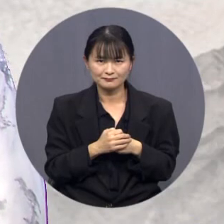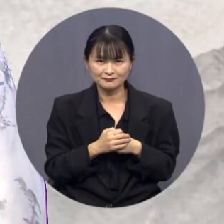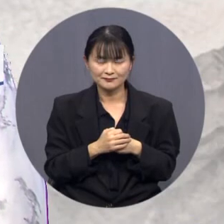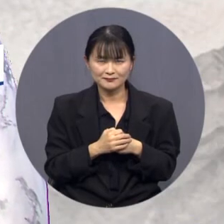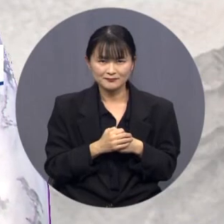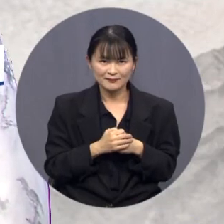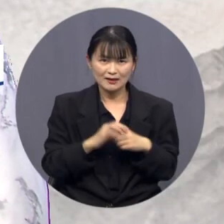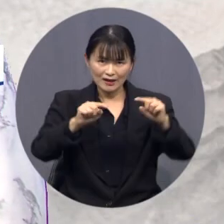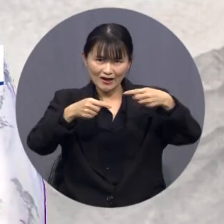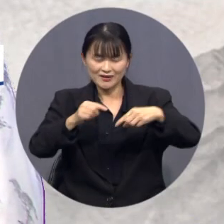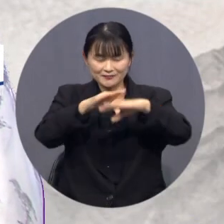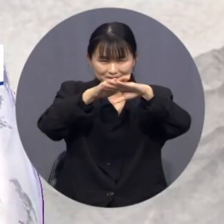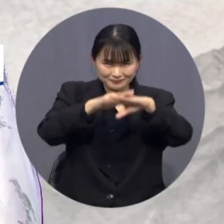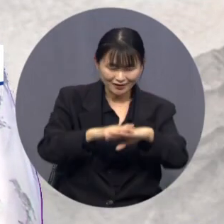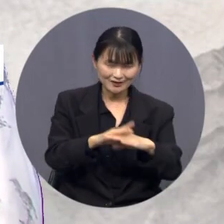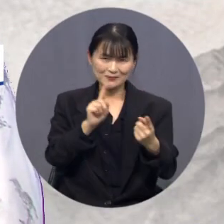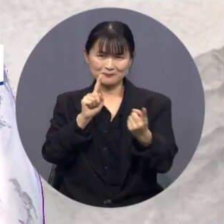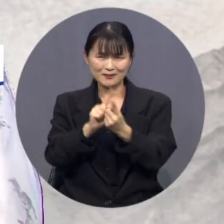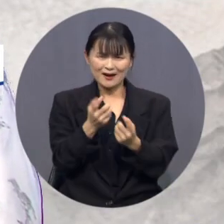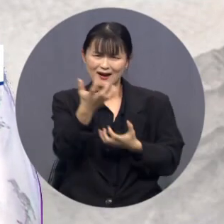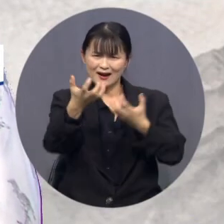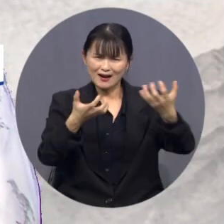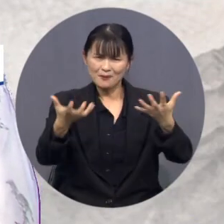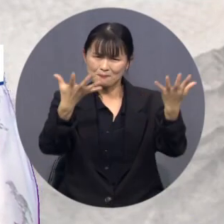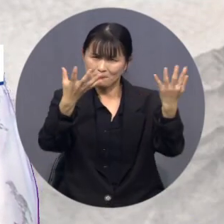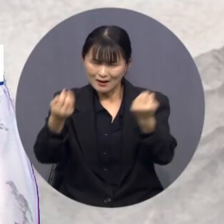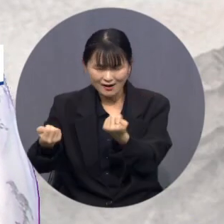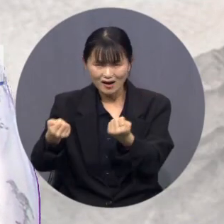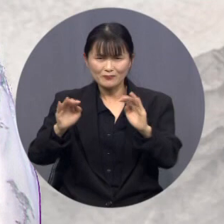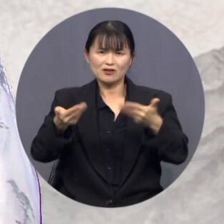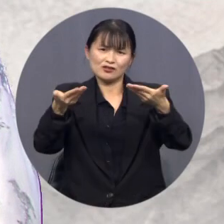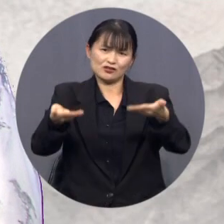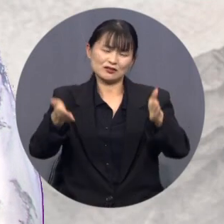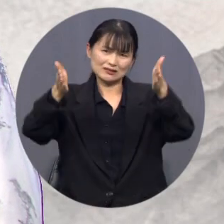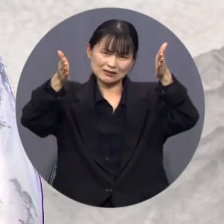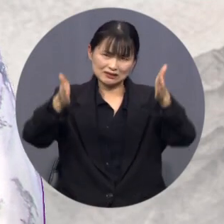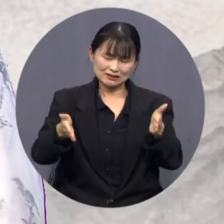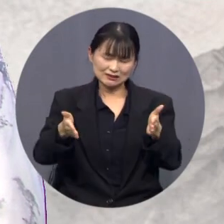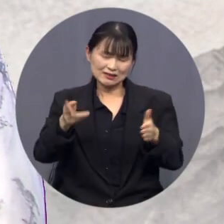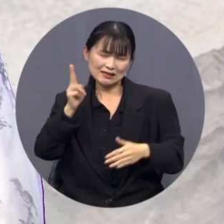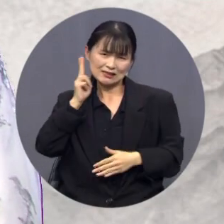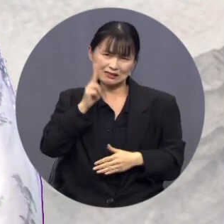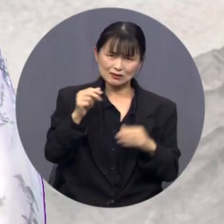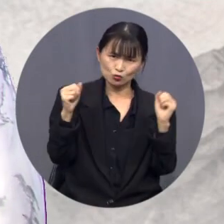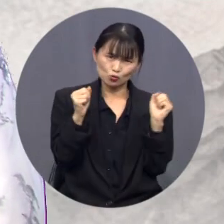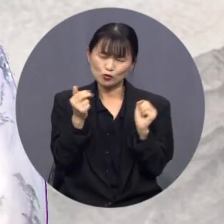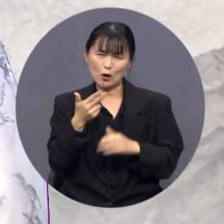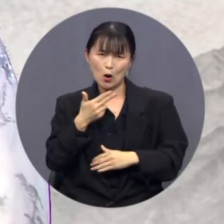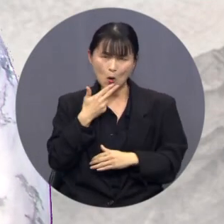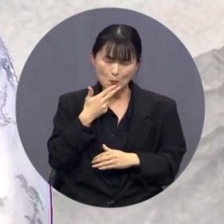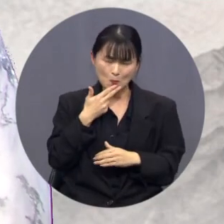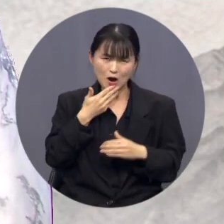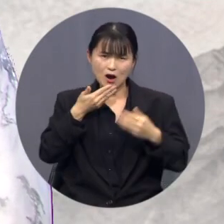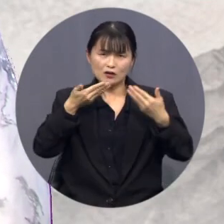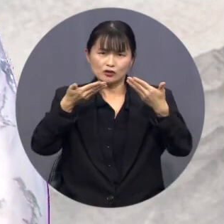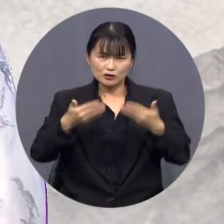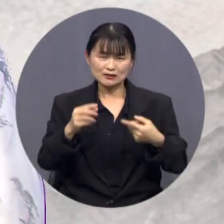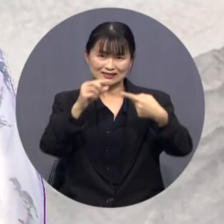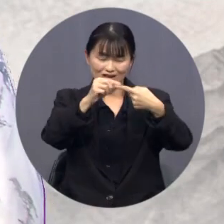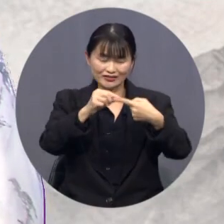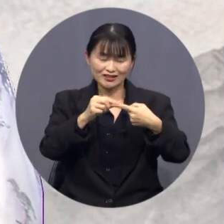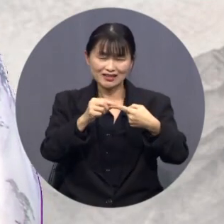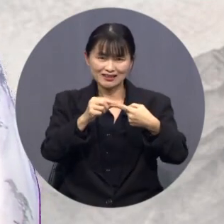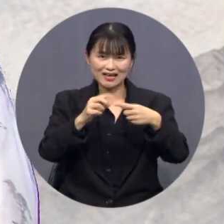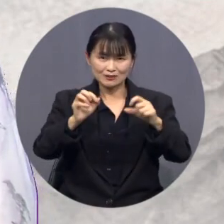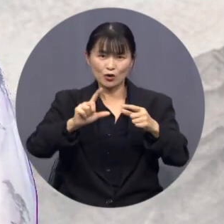설 명절을 맞아 이동하시는 분들 많으실 텐데요 이번 연휴 동안 큰 추위는 없겠습니다 연휴 첫날은 금요일에는 구름길